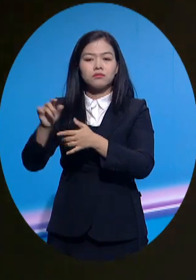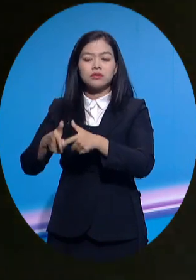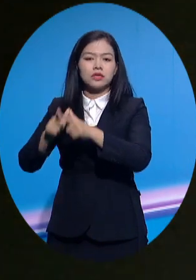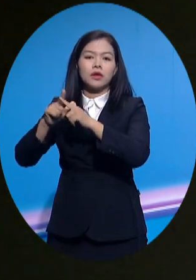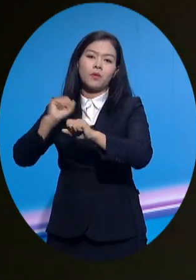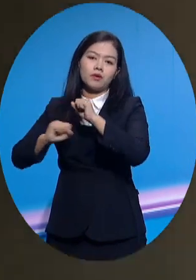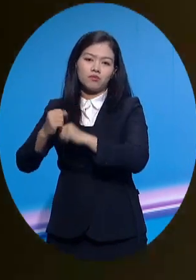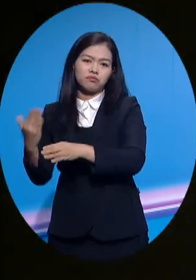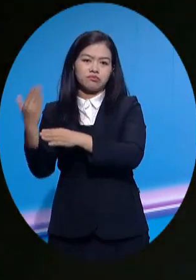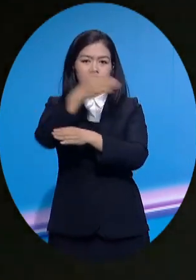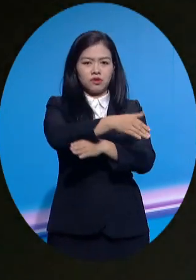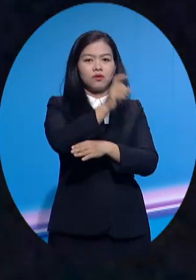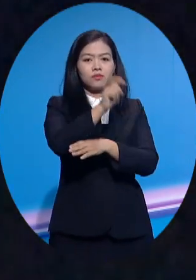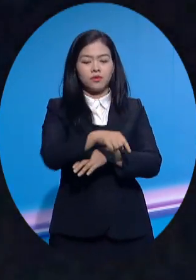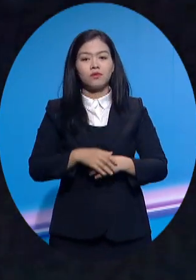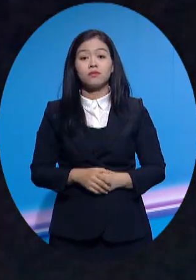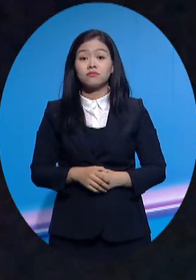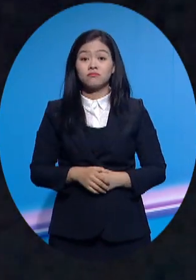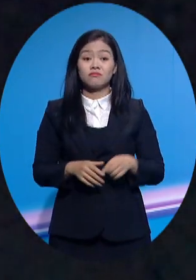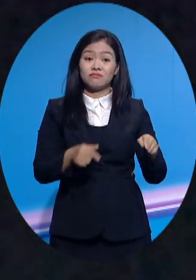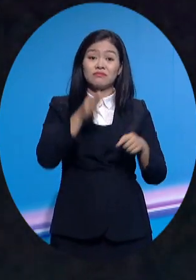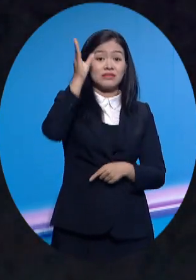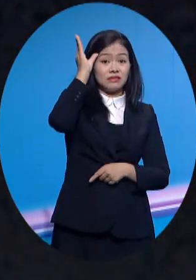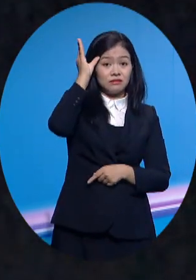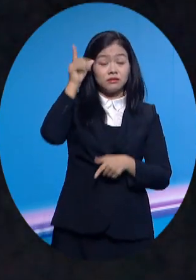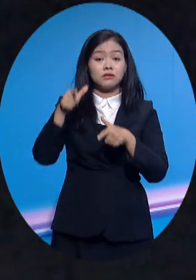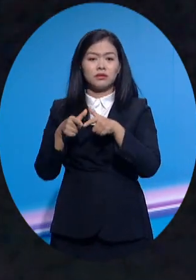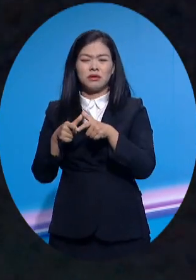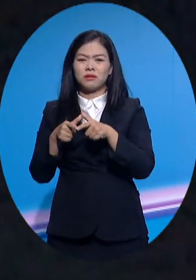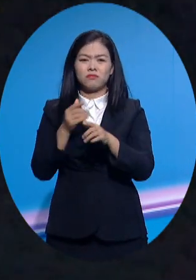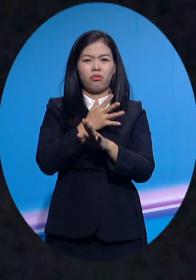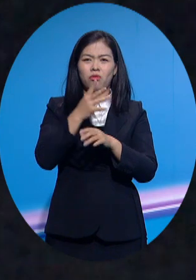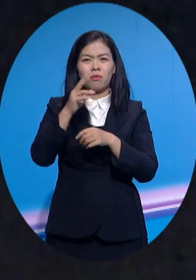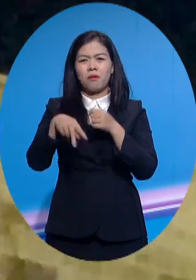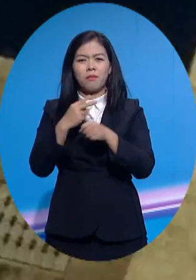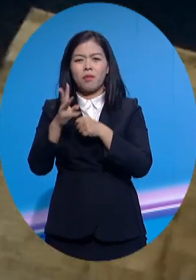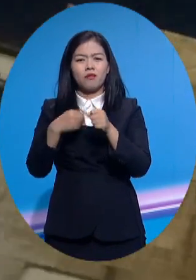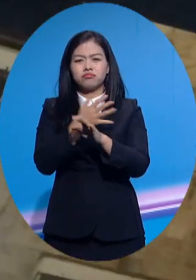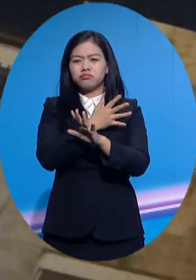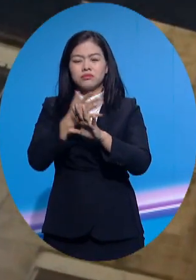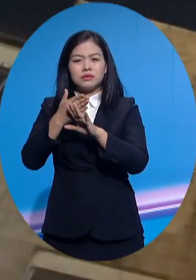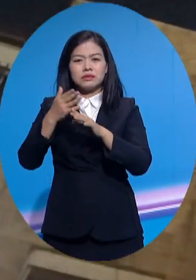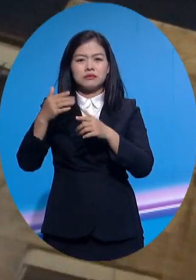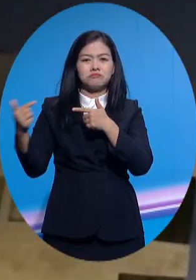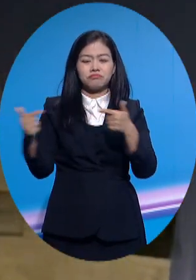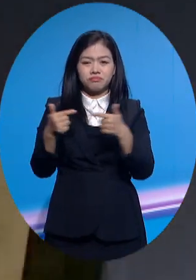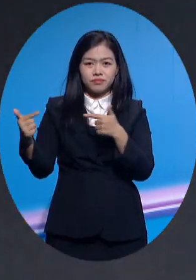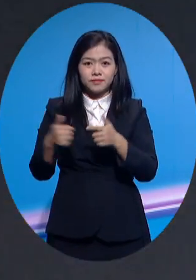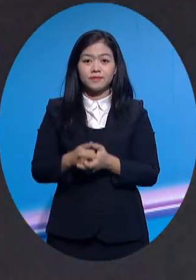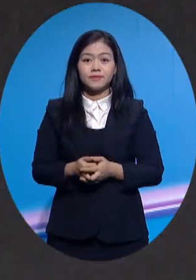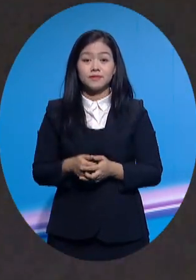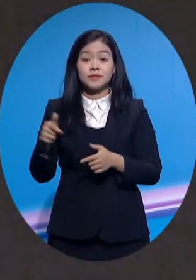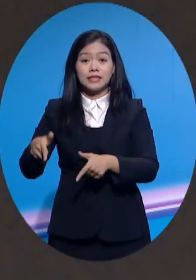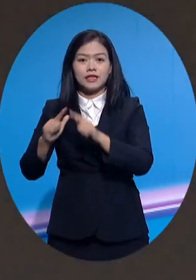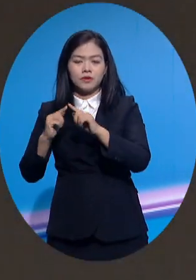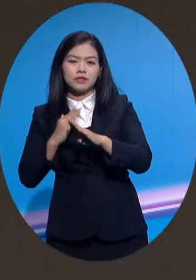đầu tiên của Iran vào Israel Sau nhiều năm căng thẳng lực lượng vệ Israel tuyên bố đã đánh chặn được 99 ph đạn do Iran